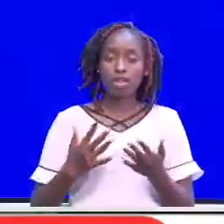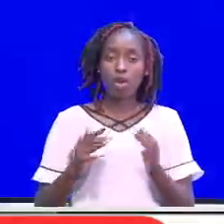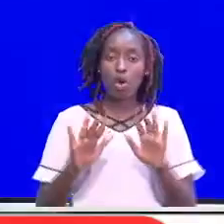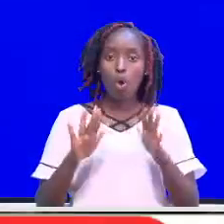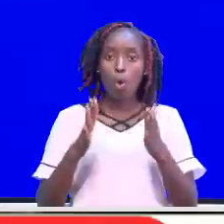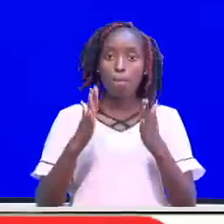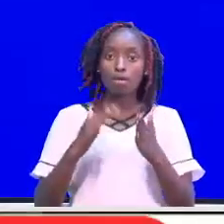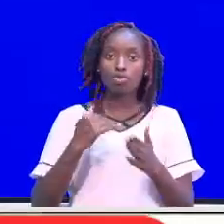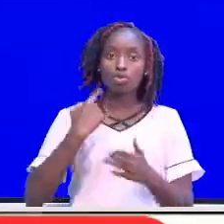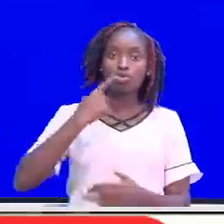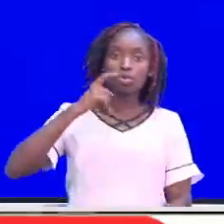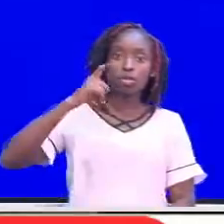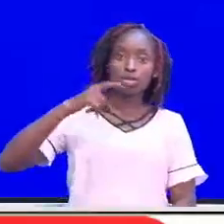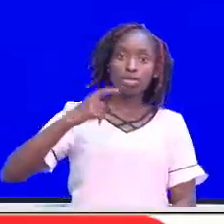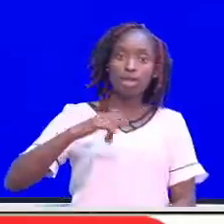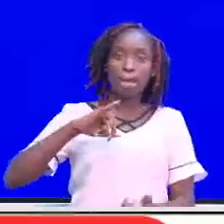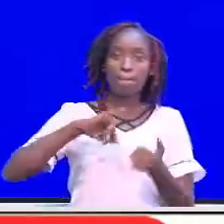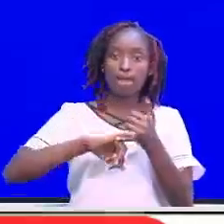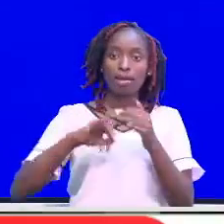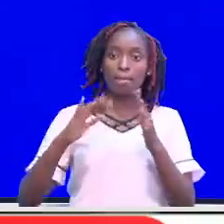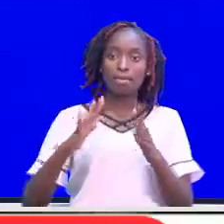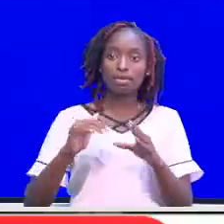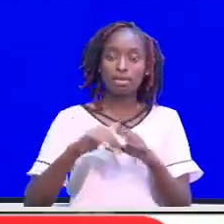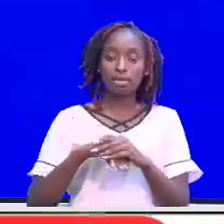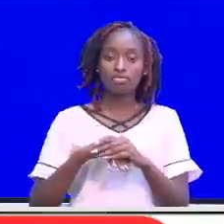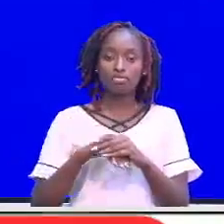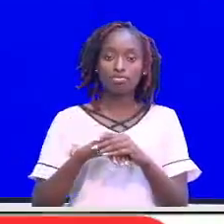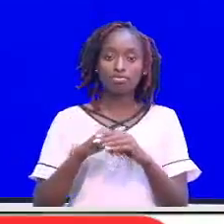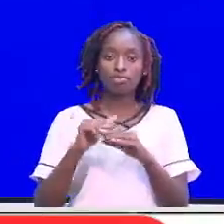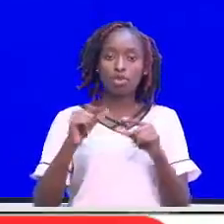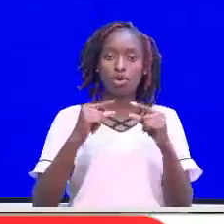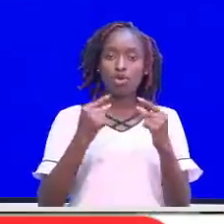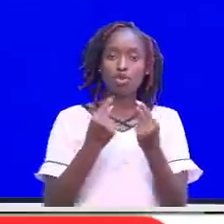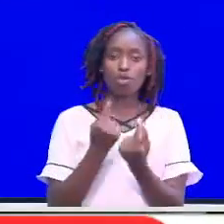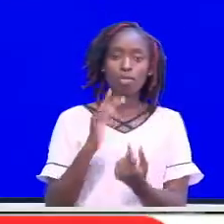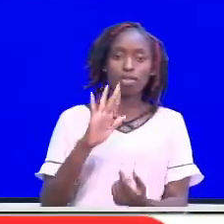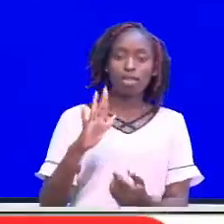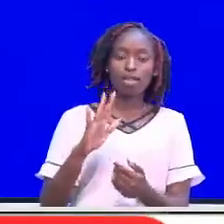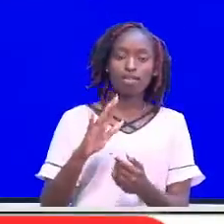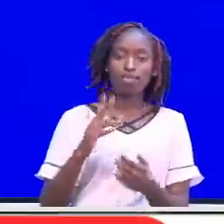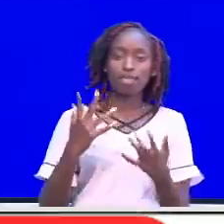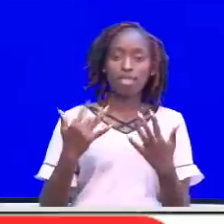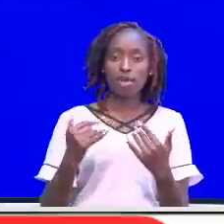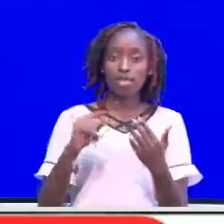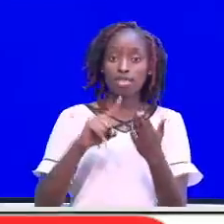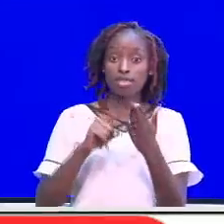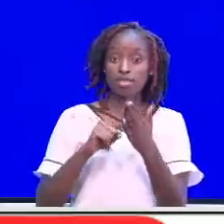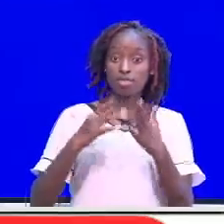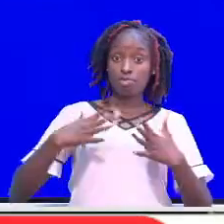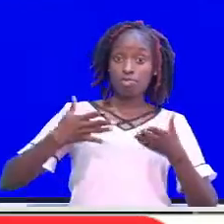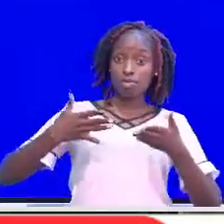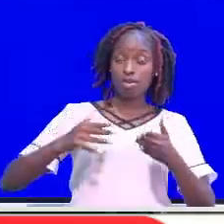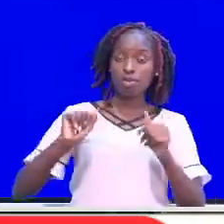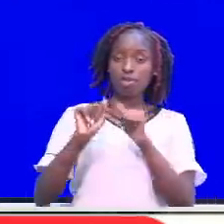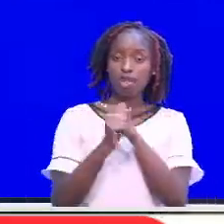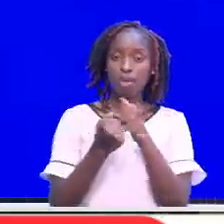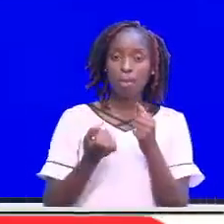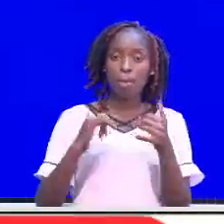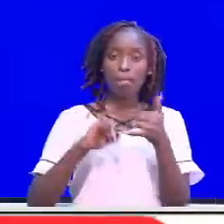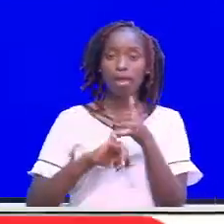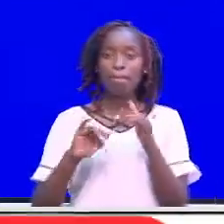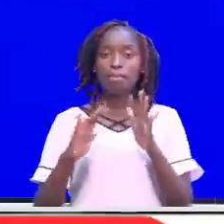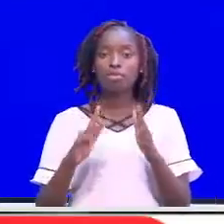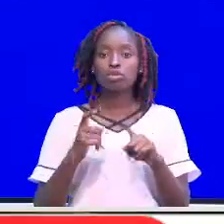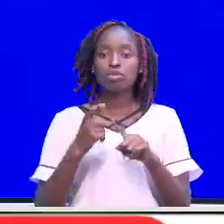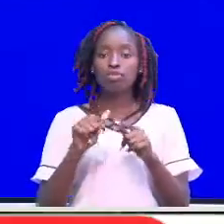kuoa mtu ya klani yake. Tunasema Tharaka hawezi oa mudhambi, kwa sababu ni kisiaro na